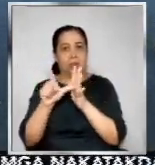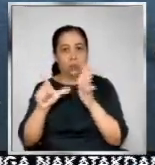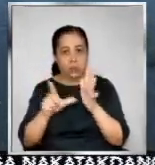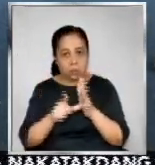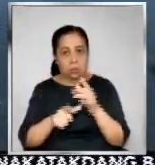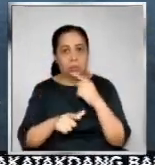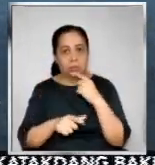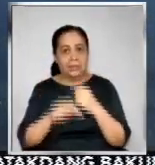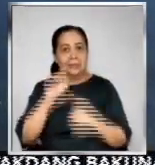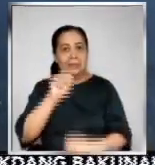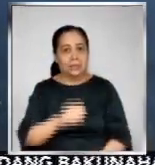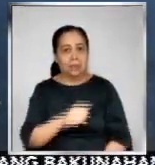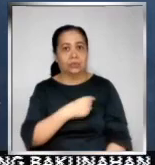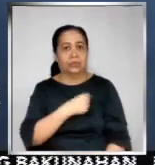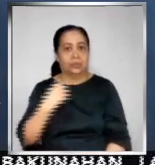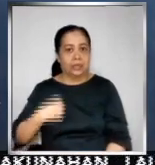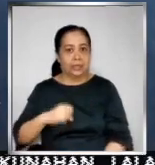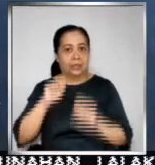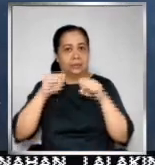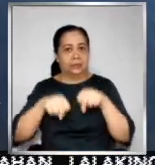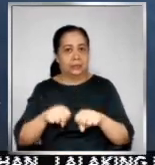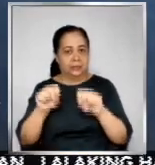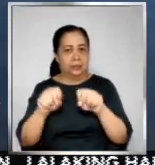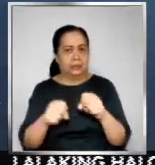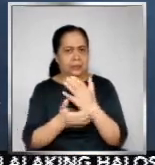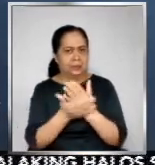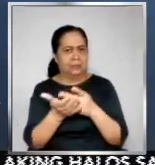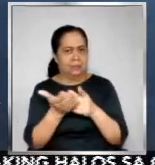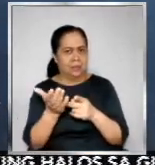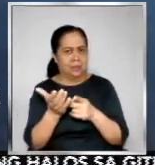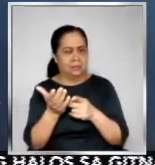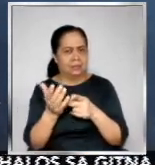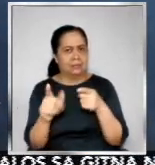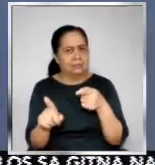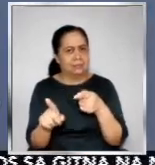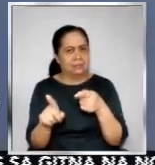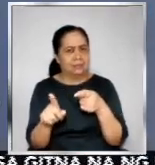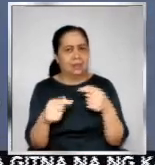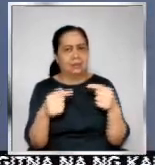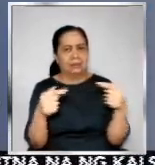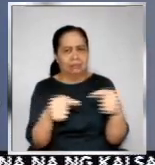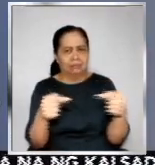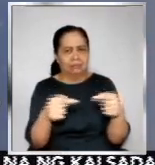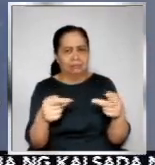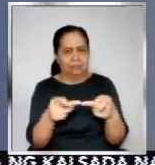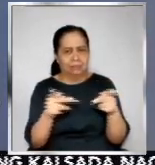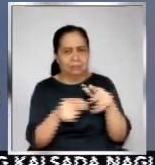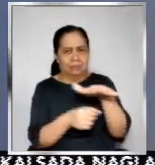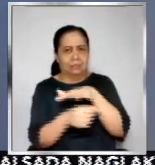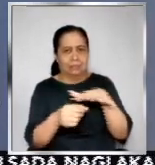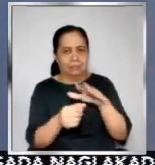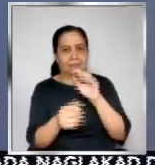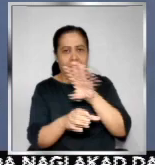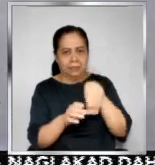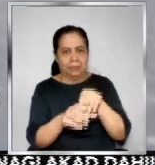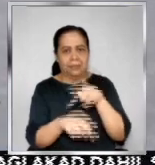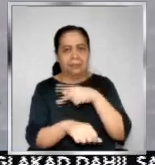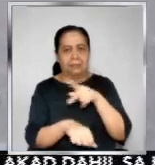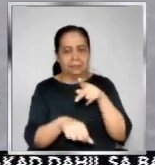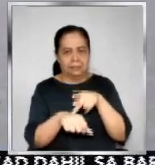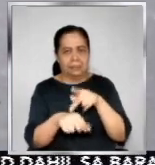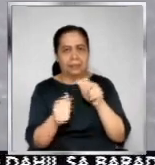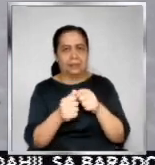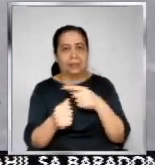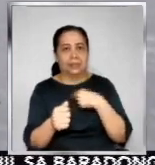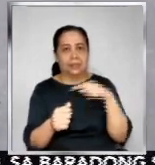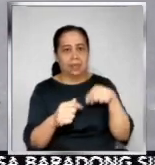Sea, na ang ilang bahagi ay maituturing na disputed territory. Kabilang ang Pilipinas at China sa mga bansang